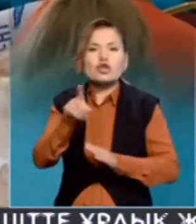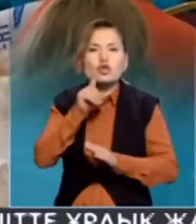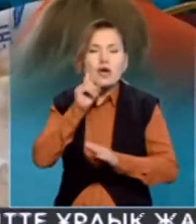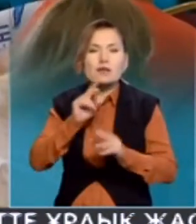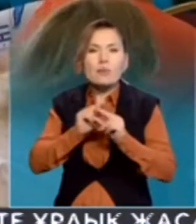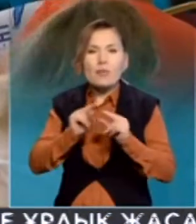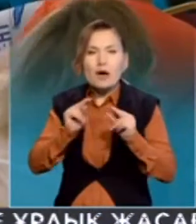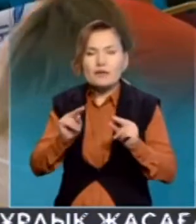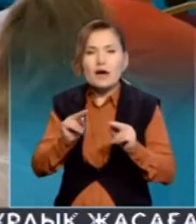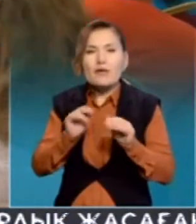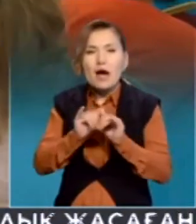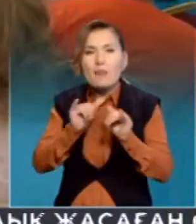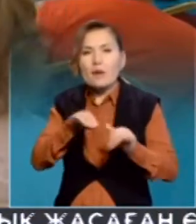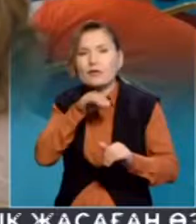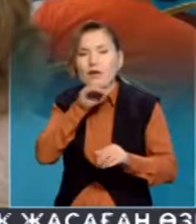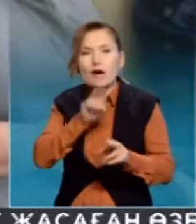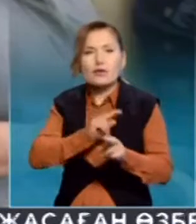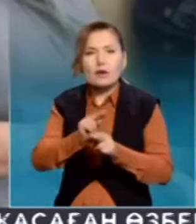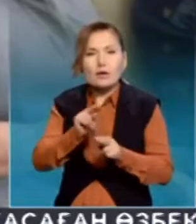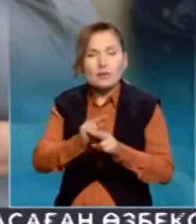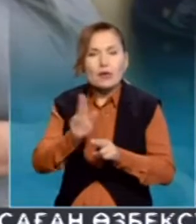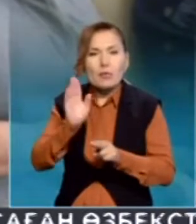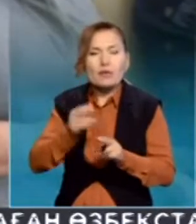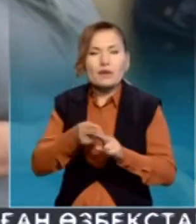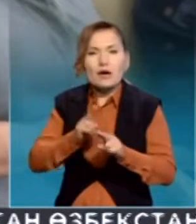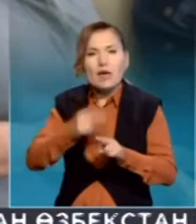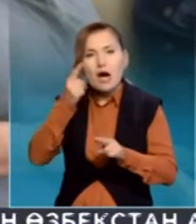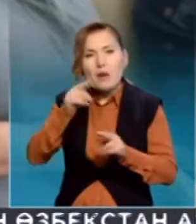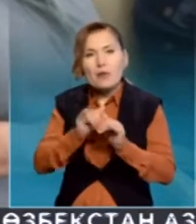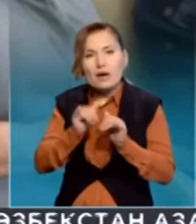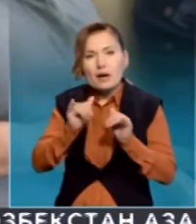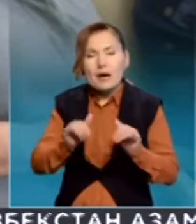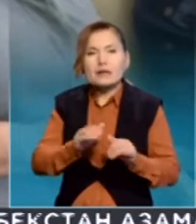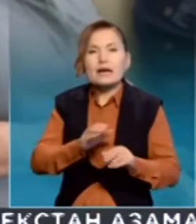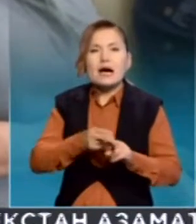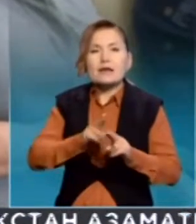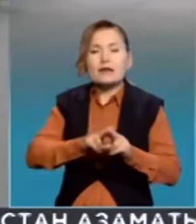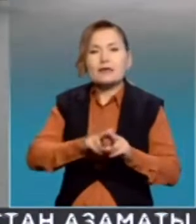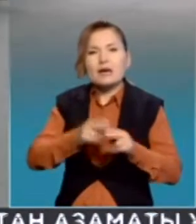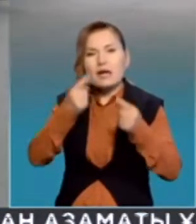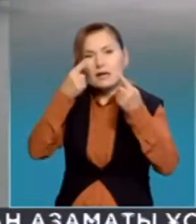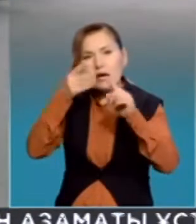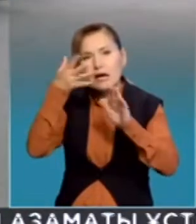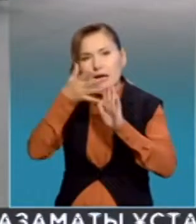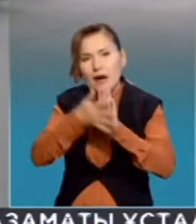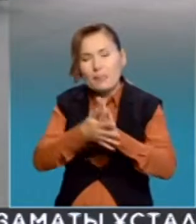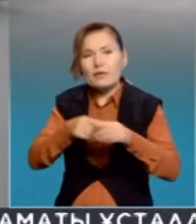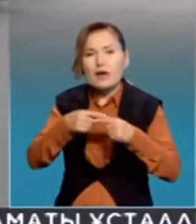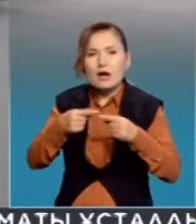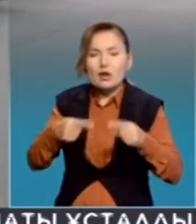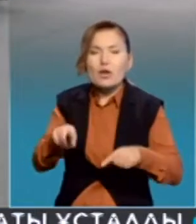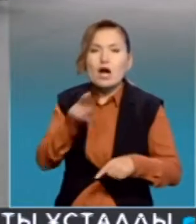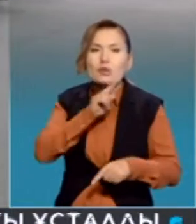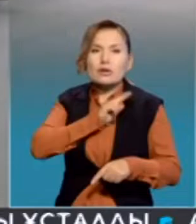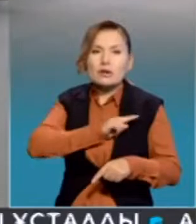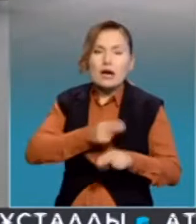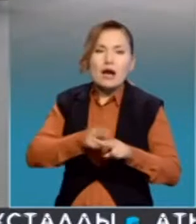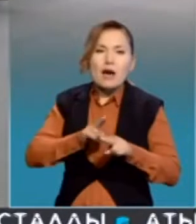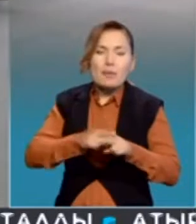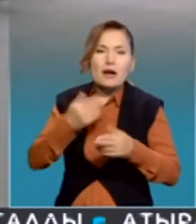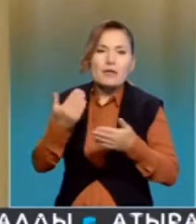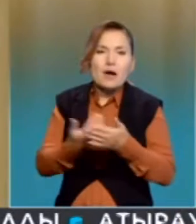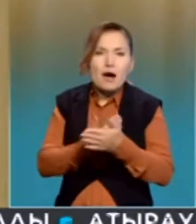жан-жақты кәсіби дамытуға бағытталған. Функционалдық сауаттылықты қалыптастыру, самыр технологиясы, инсайт зертханаларында жұмыс істеу